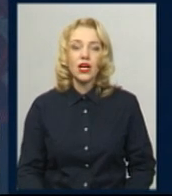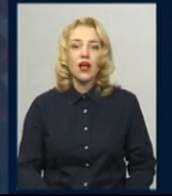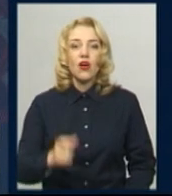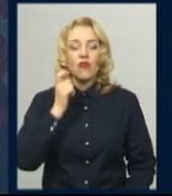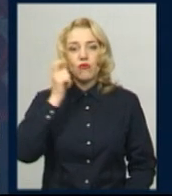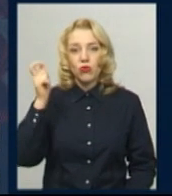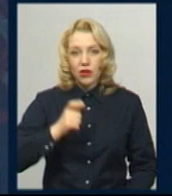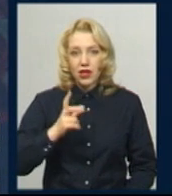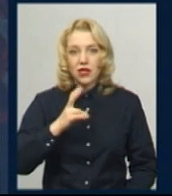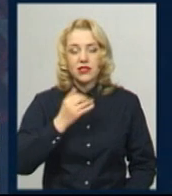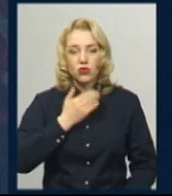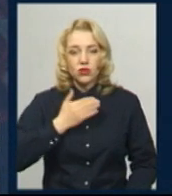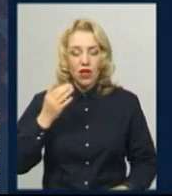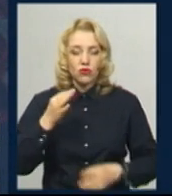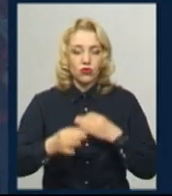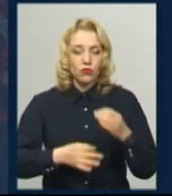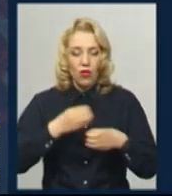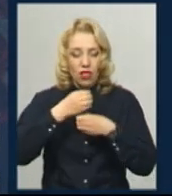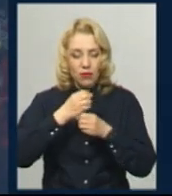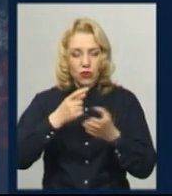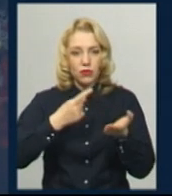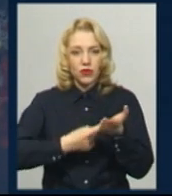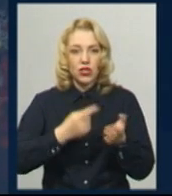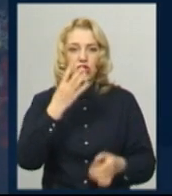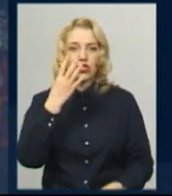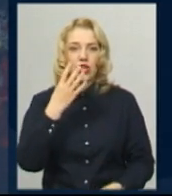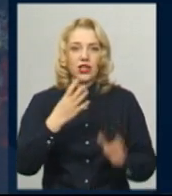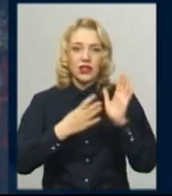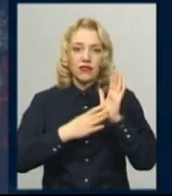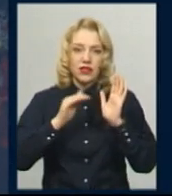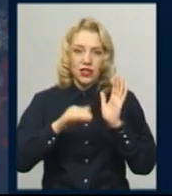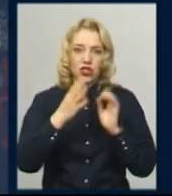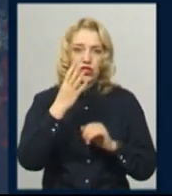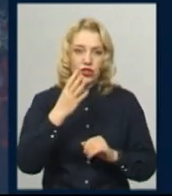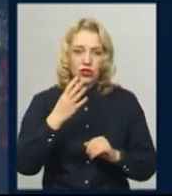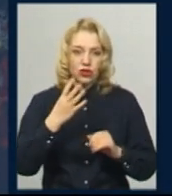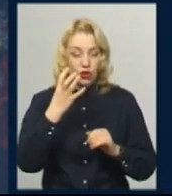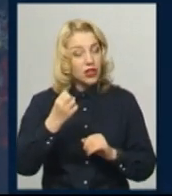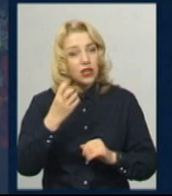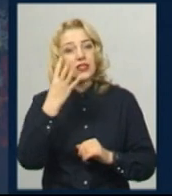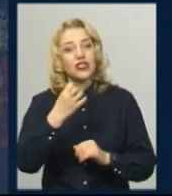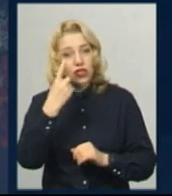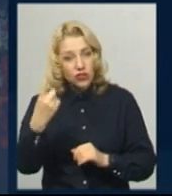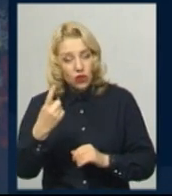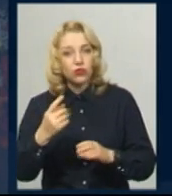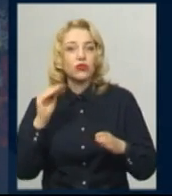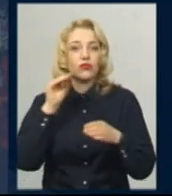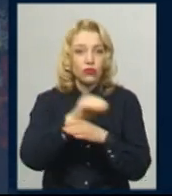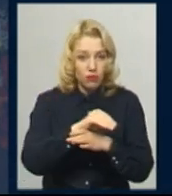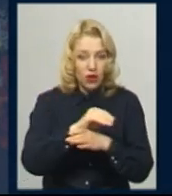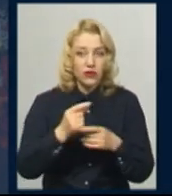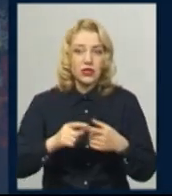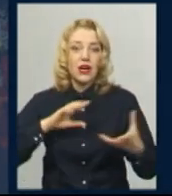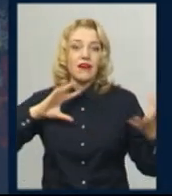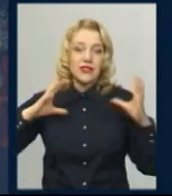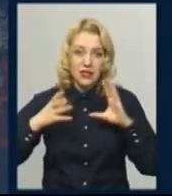останню добу лабораторно підтверджено 401 випадок коронавірусу. Загалом, за останніми офіційними даними Центру громадського